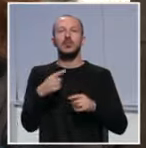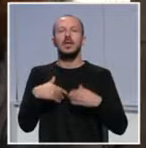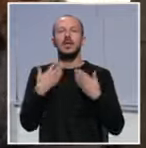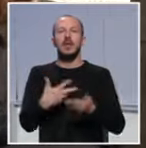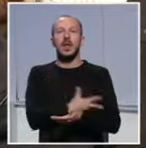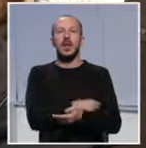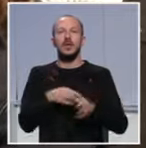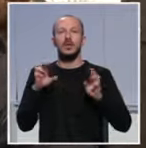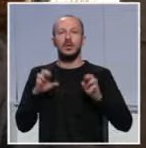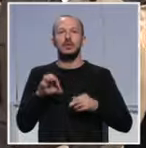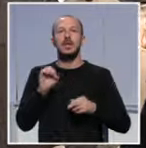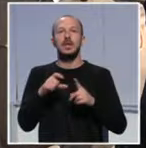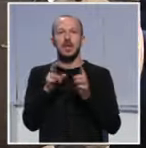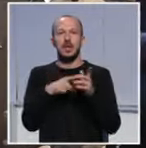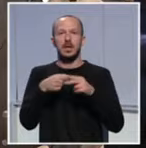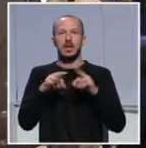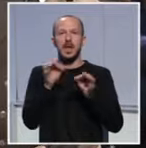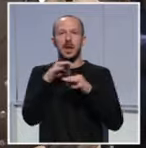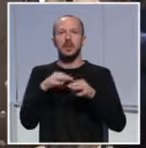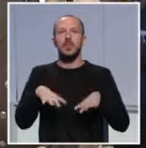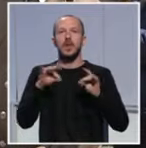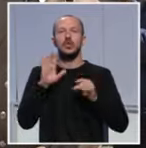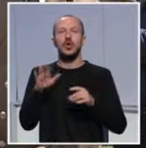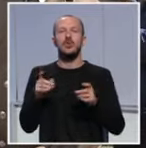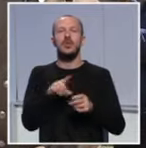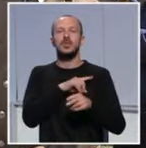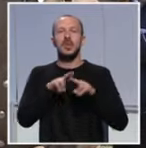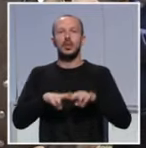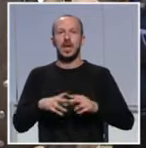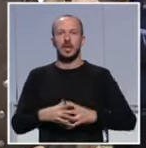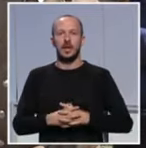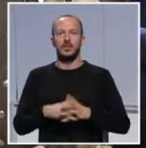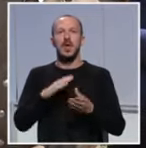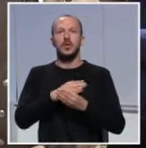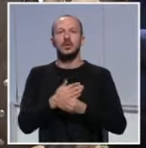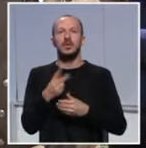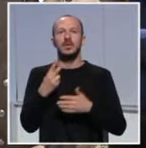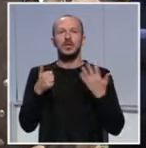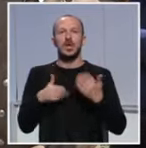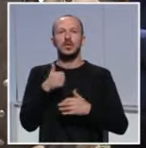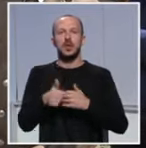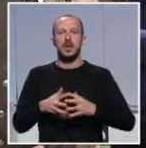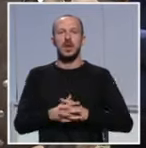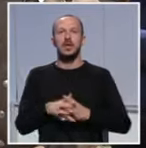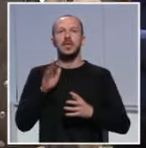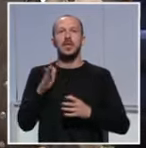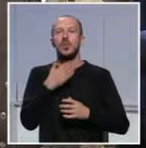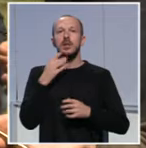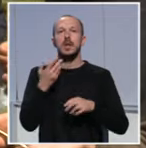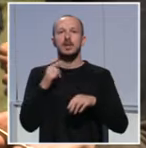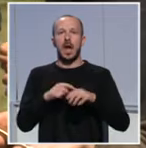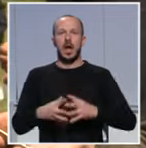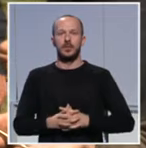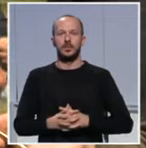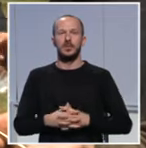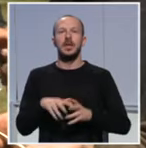davala je krv nadajući se da će DNK analizom naći njegove posmrtne ostatke. Međutim, 26 godina njemu ni traga. Da